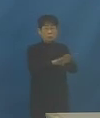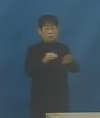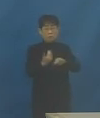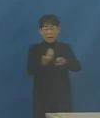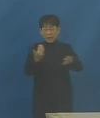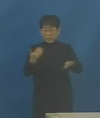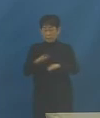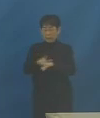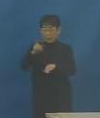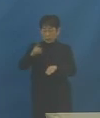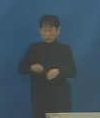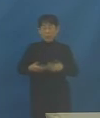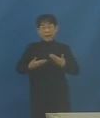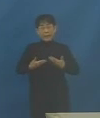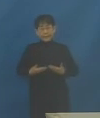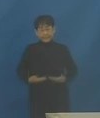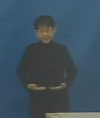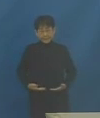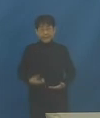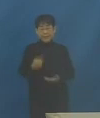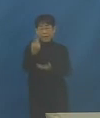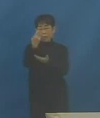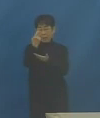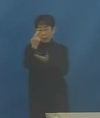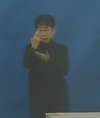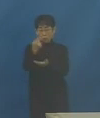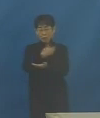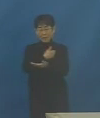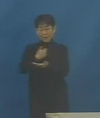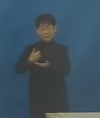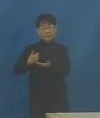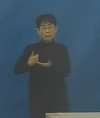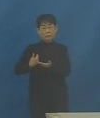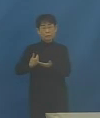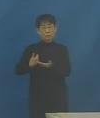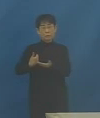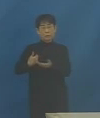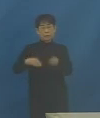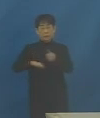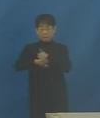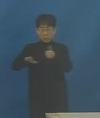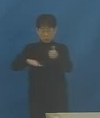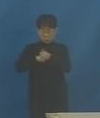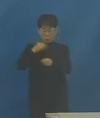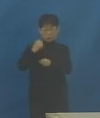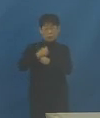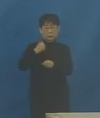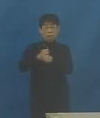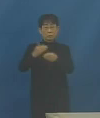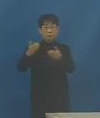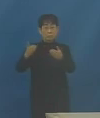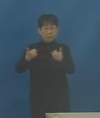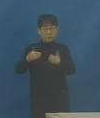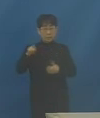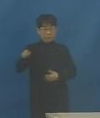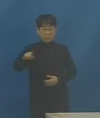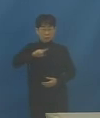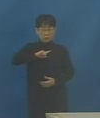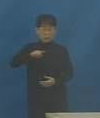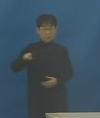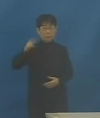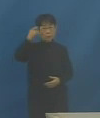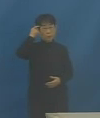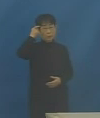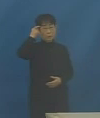私たち鳥取県としては作ってみたいまずはそっち挑戦すべきだと思っていますもちろん